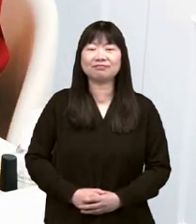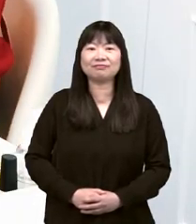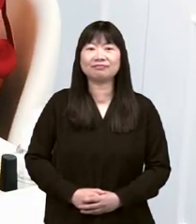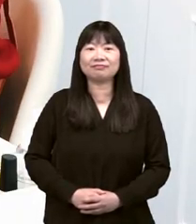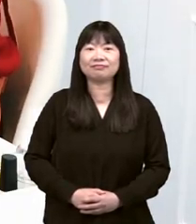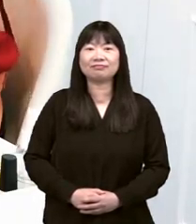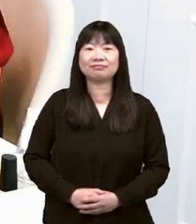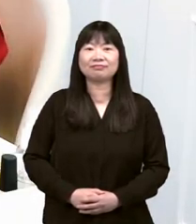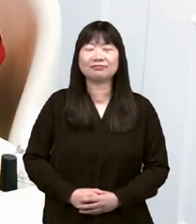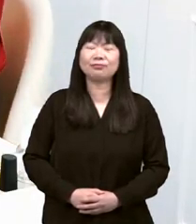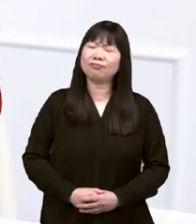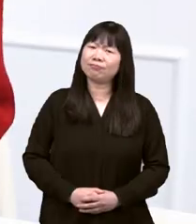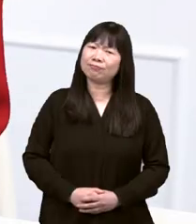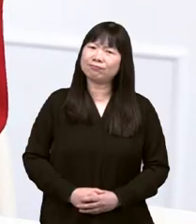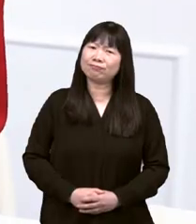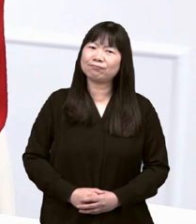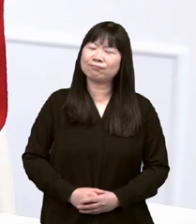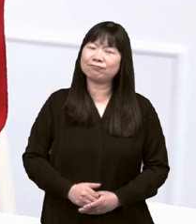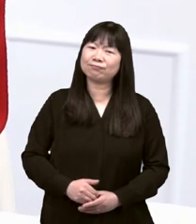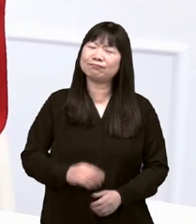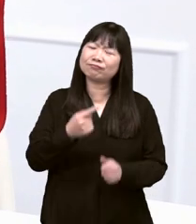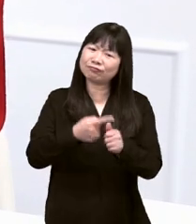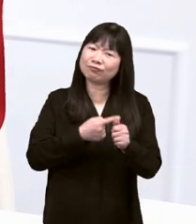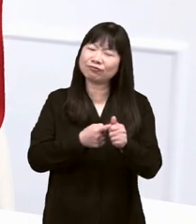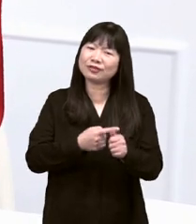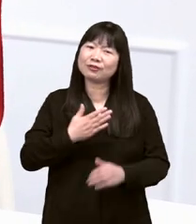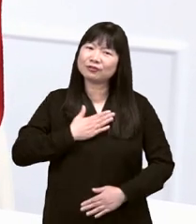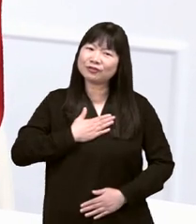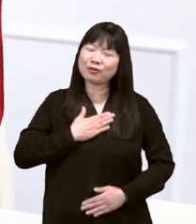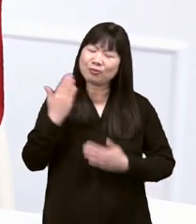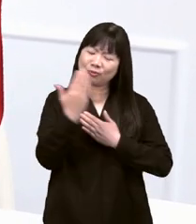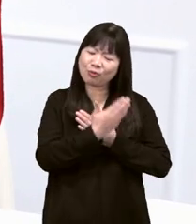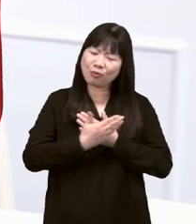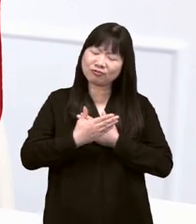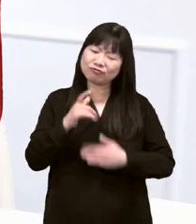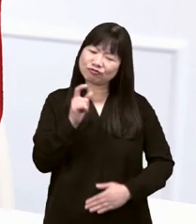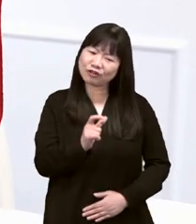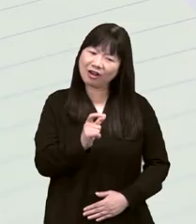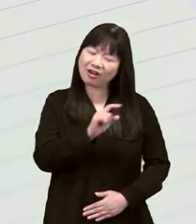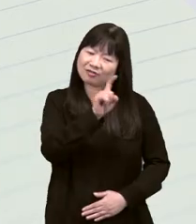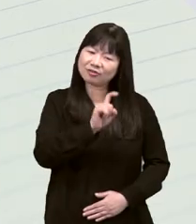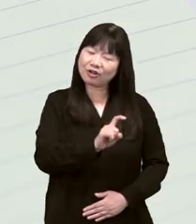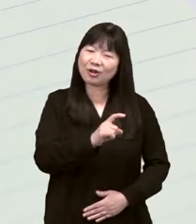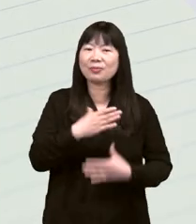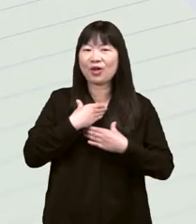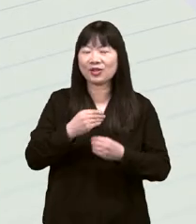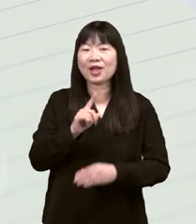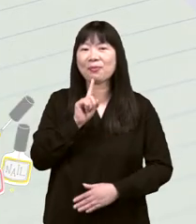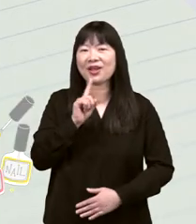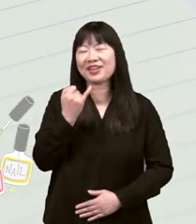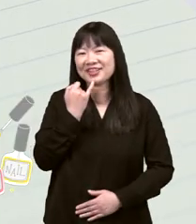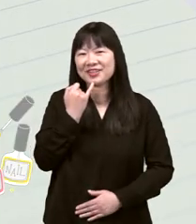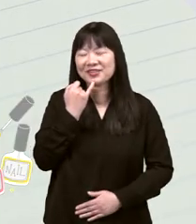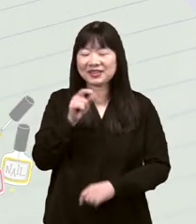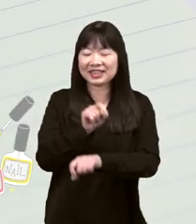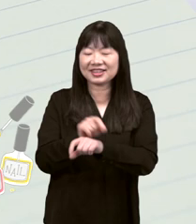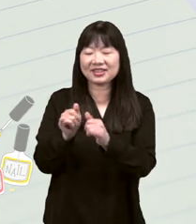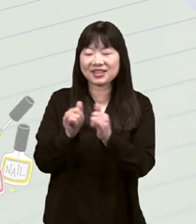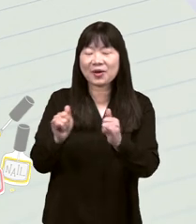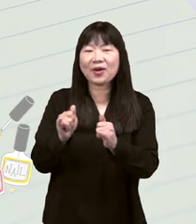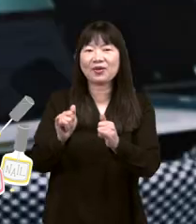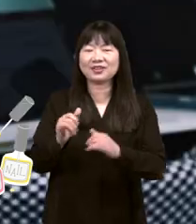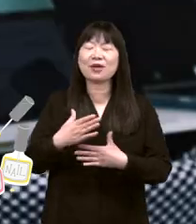어? 저도 모르게 경직돼 있던 걸까요? 편하게 말해도 된다고 직원분께서